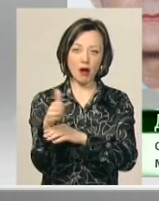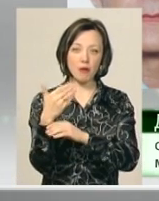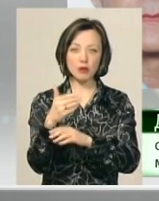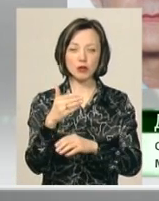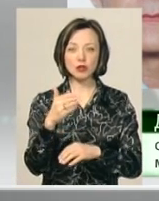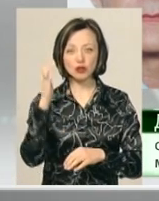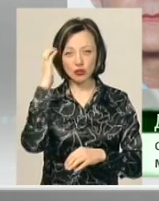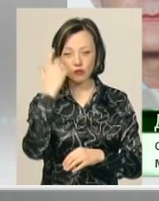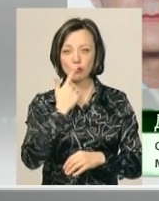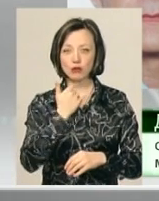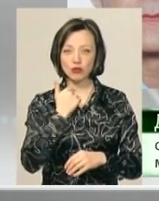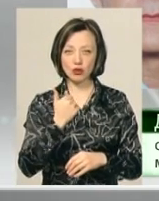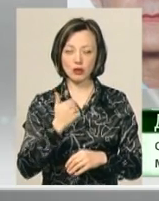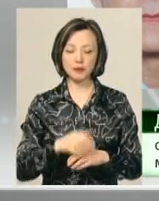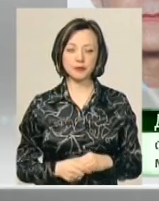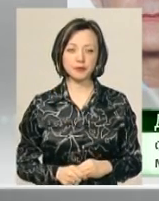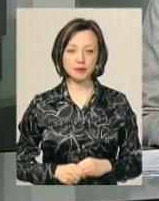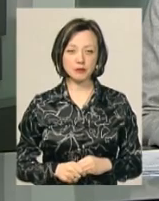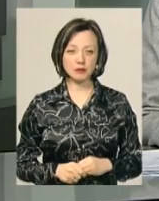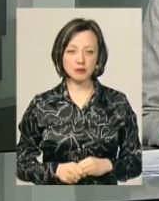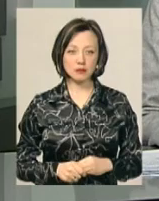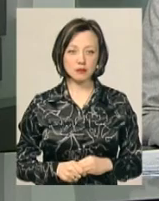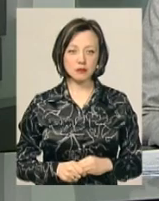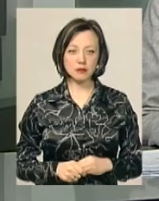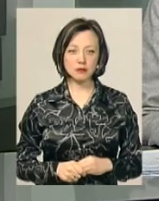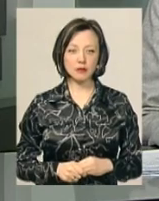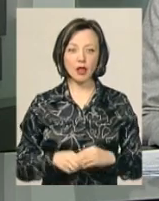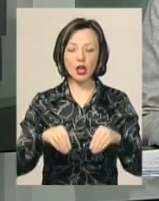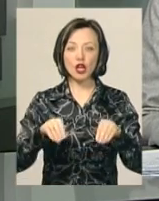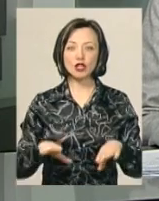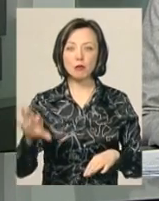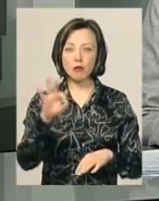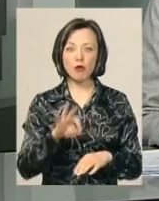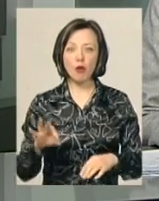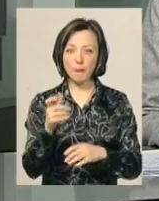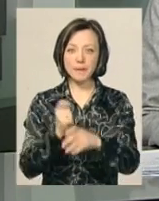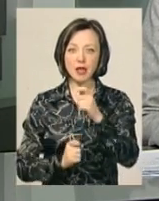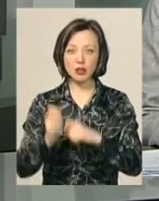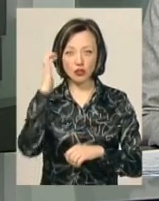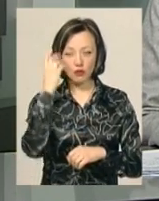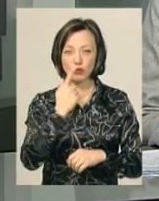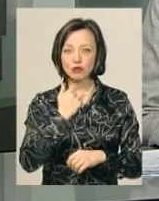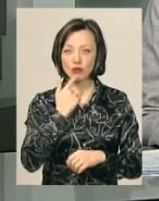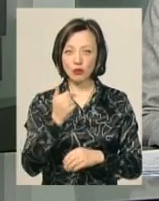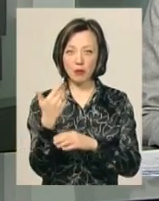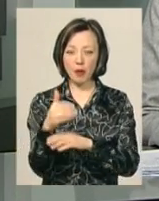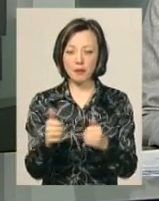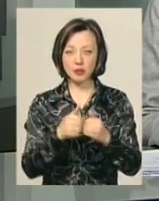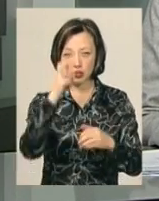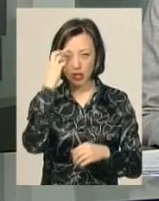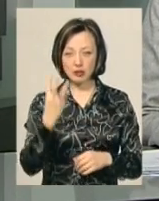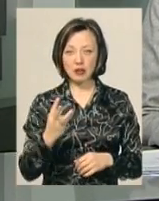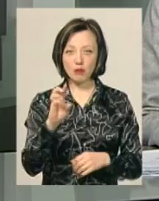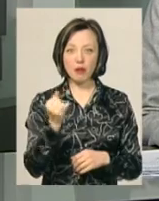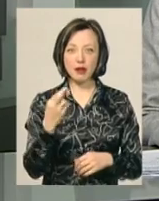буде вирішуватися чорно-червоний прапор. Рішення про підняття червоно-чорного прапору поруч з державним 3